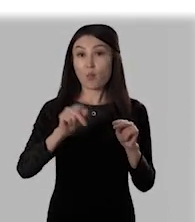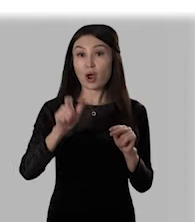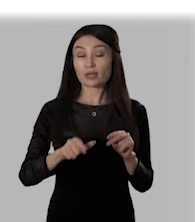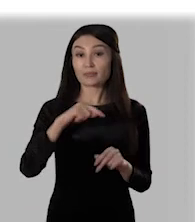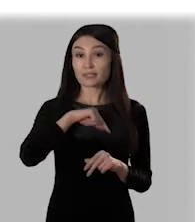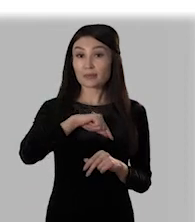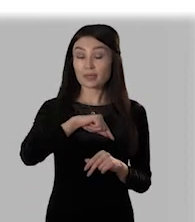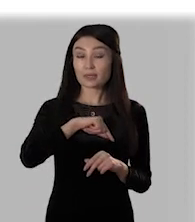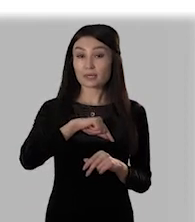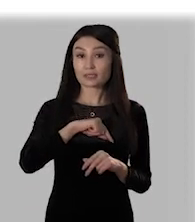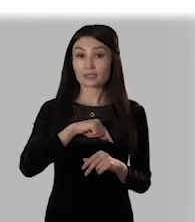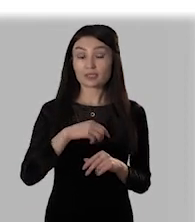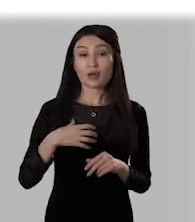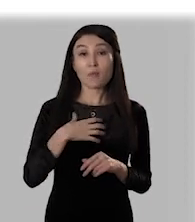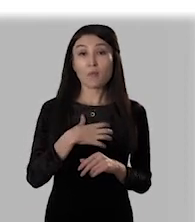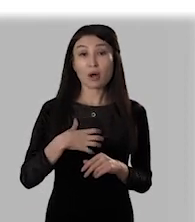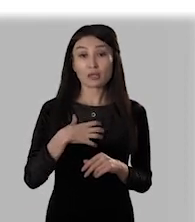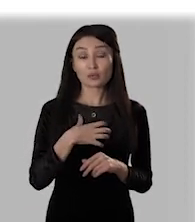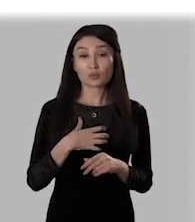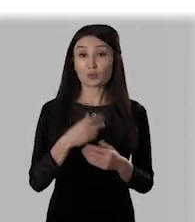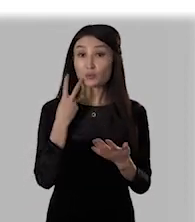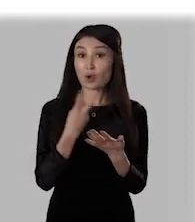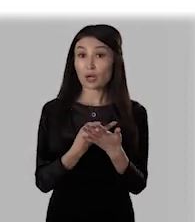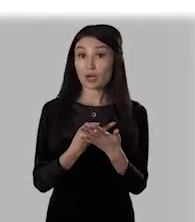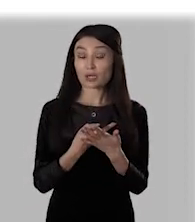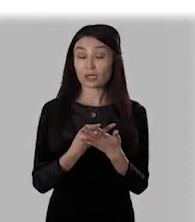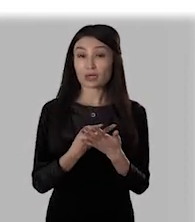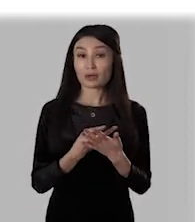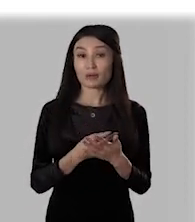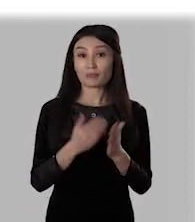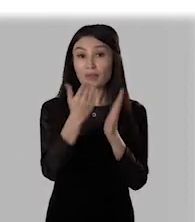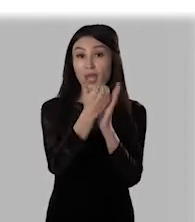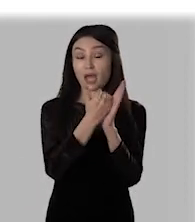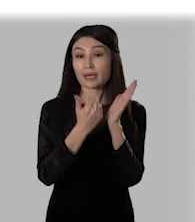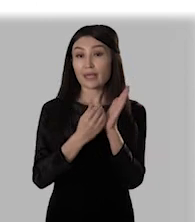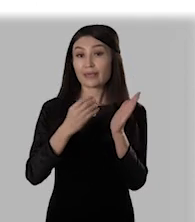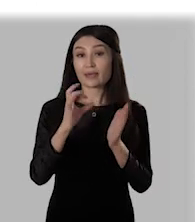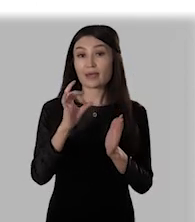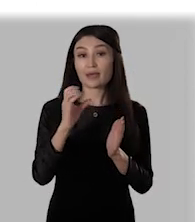мугалимдин сапаттарынын маанилүүлүгүнө карап рейтинг түзгүлө.